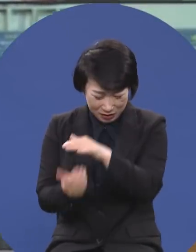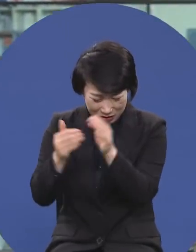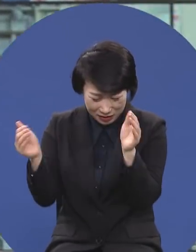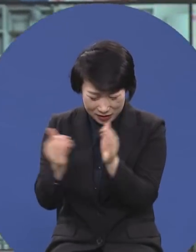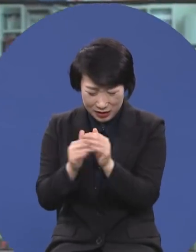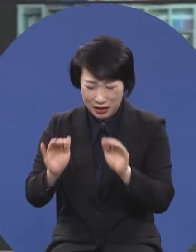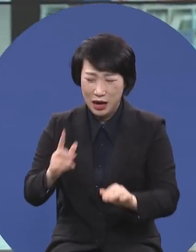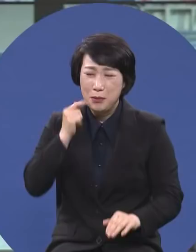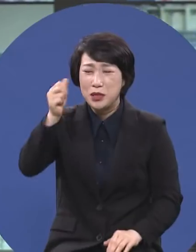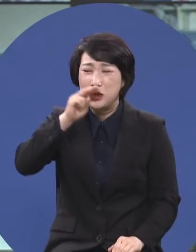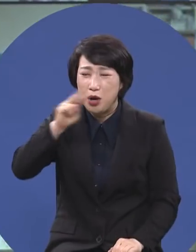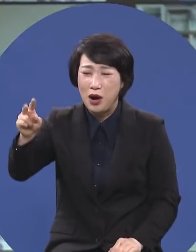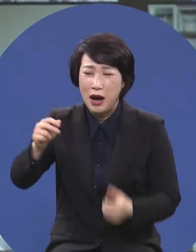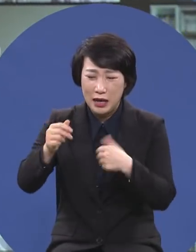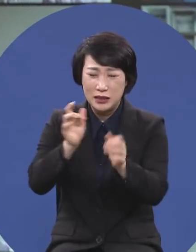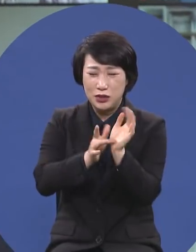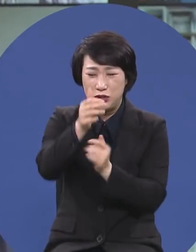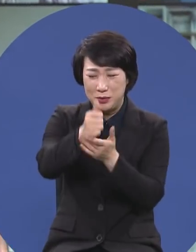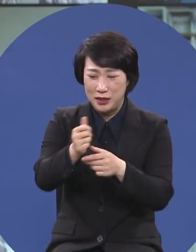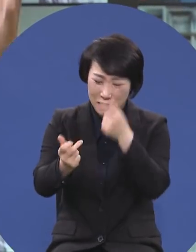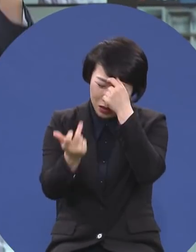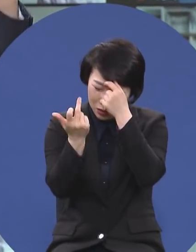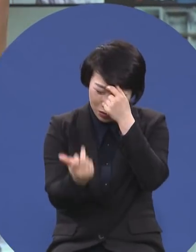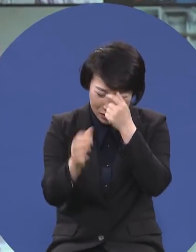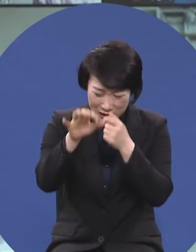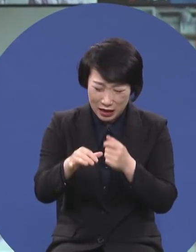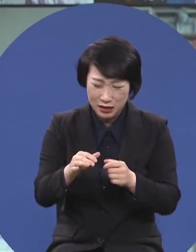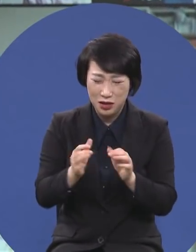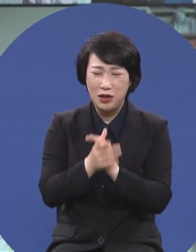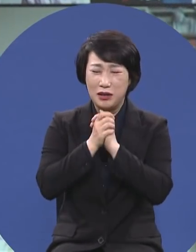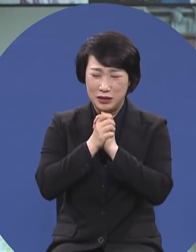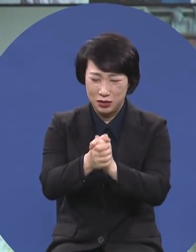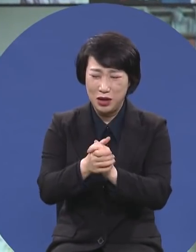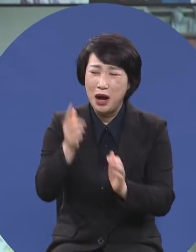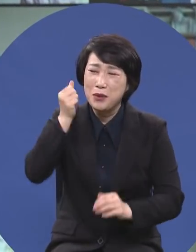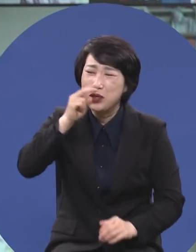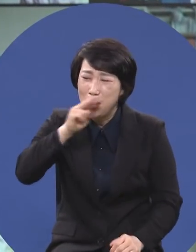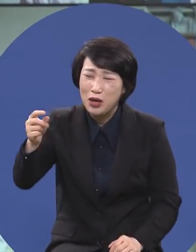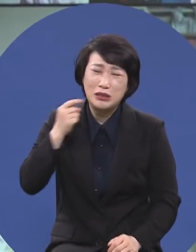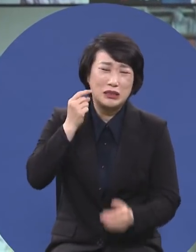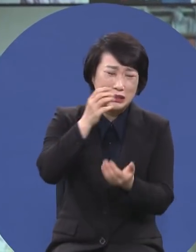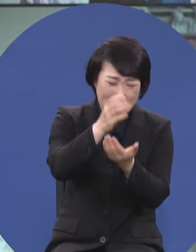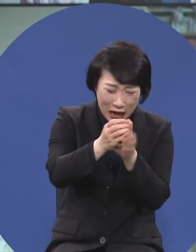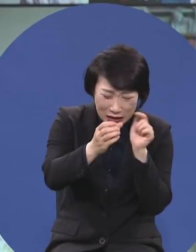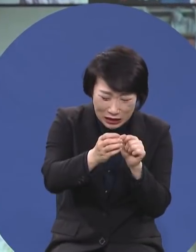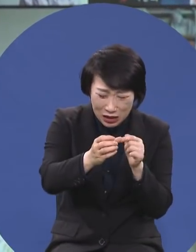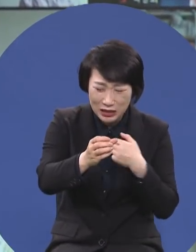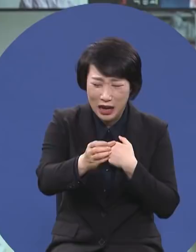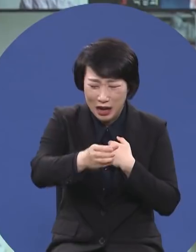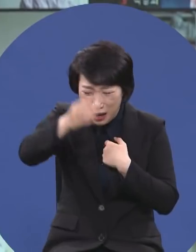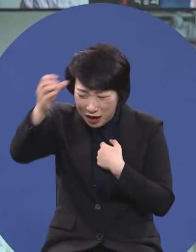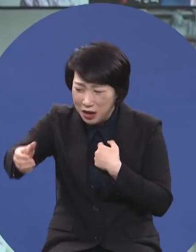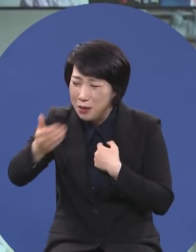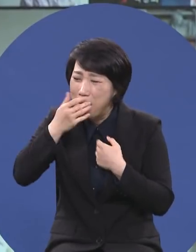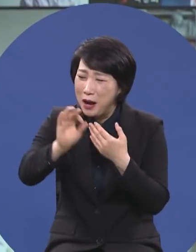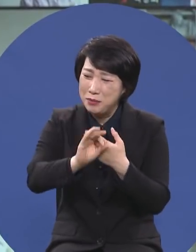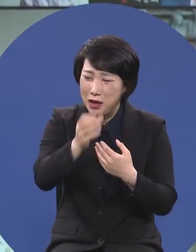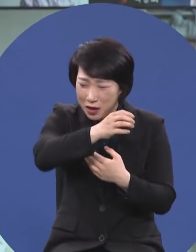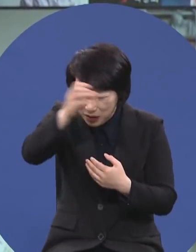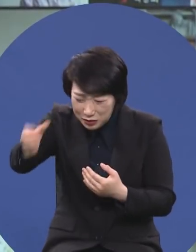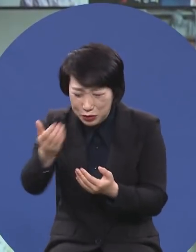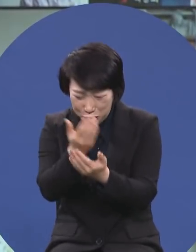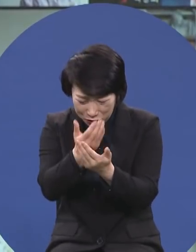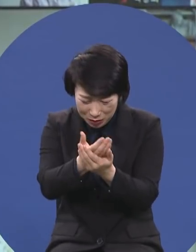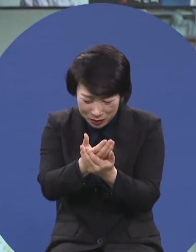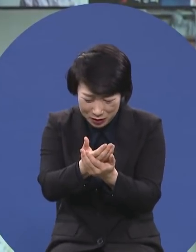아버지, 아들이 겟세마네 동산에서 아버지여 내 이 쓴 잔이 비껴갈 수 있거든